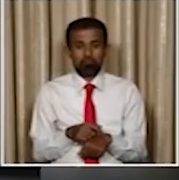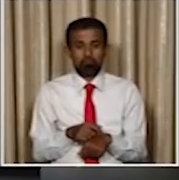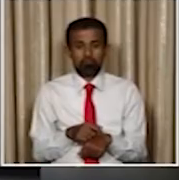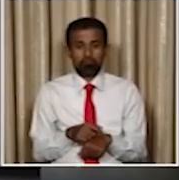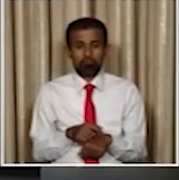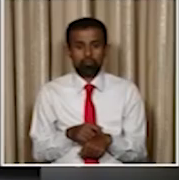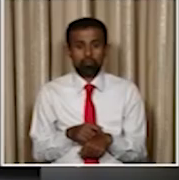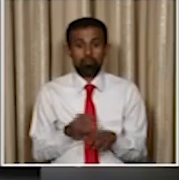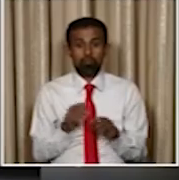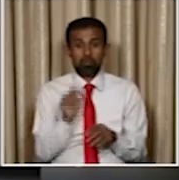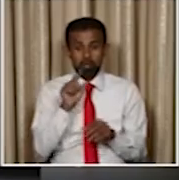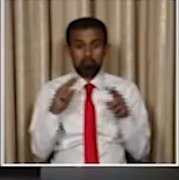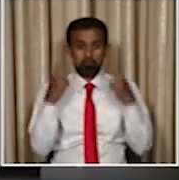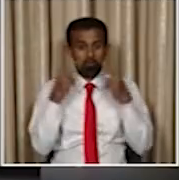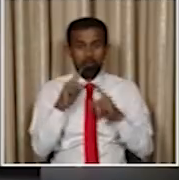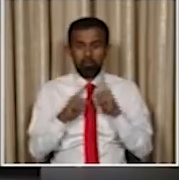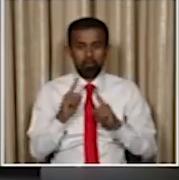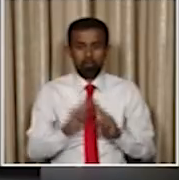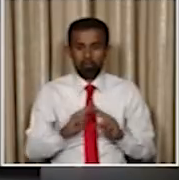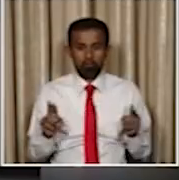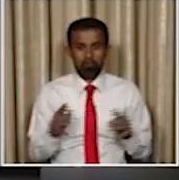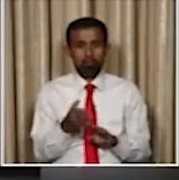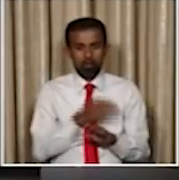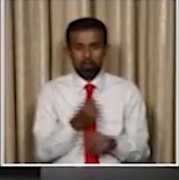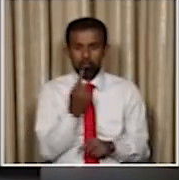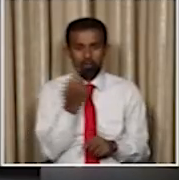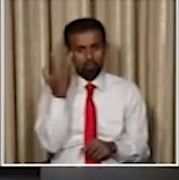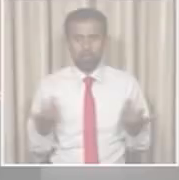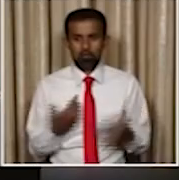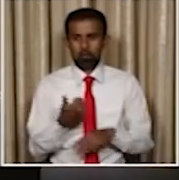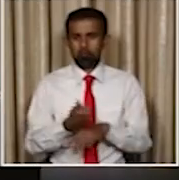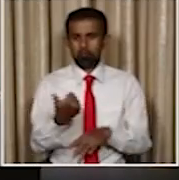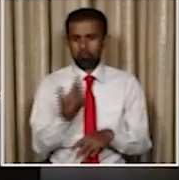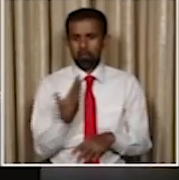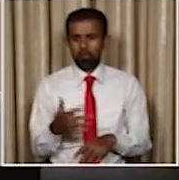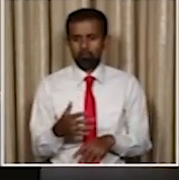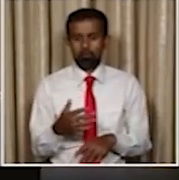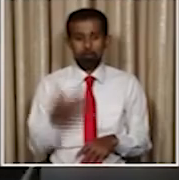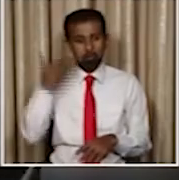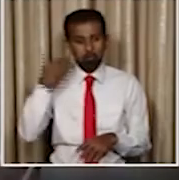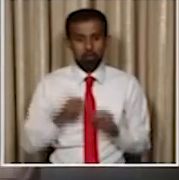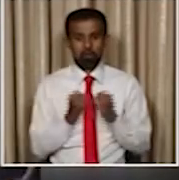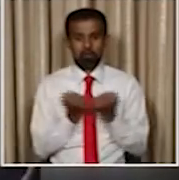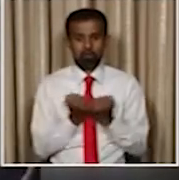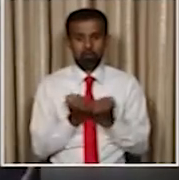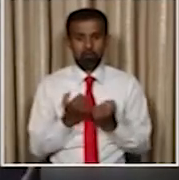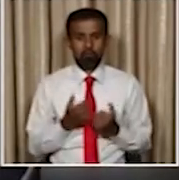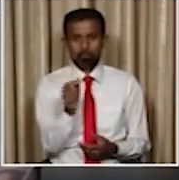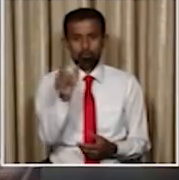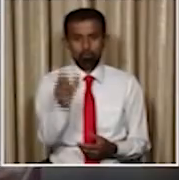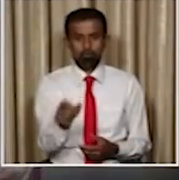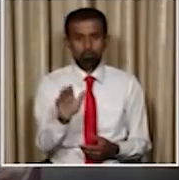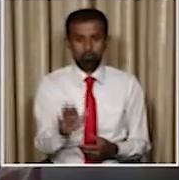මේ මාකට් කරගන්න කතා කරන්නේ නැතුව මේක කලින් කිව්වනම් දින හතරක් ගන්න තිබ්බා කතානායකතුමනි. එතුමා කියන්නේ මරණාධාර සමිතියකටත් මං සුදුසු නෑ